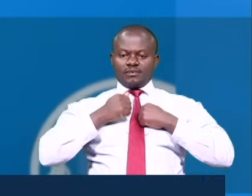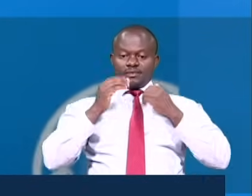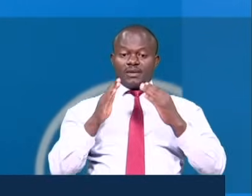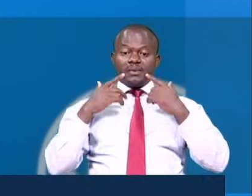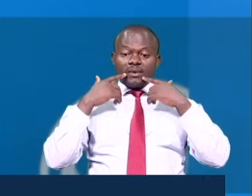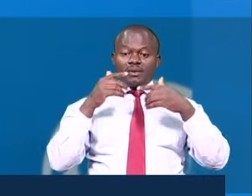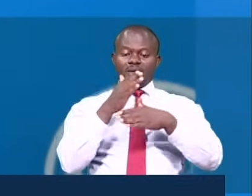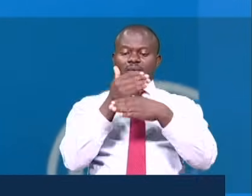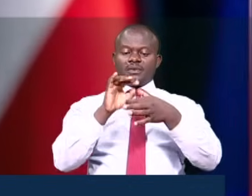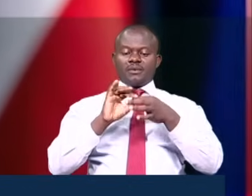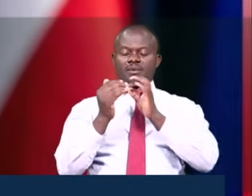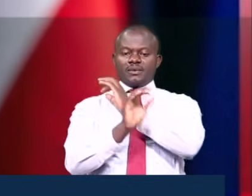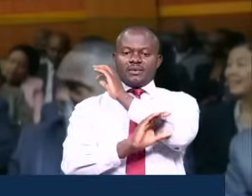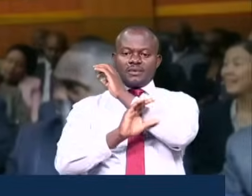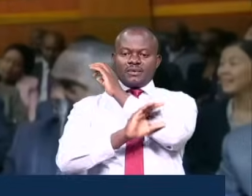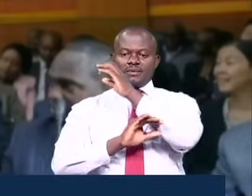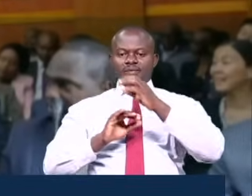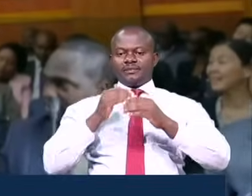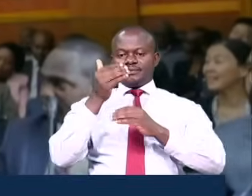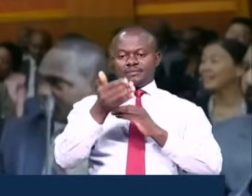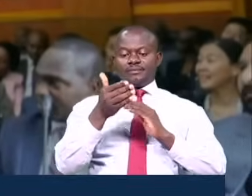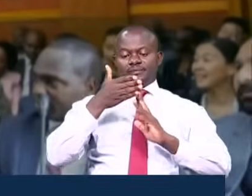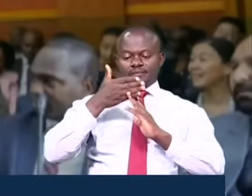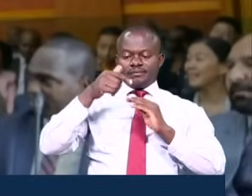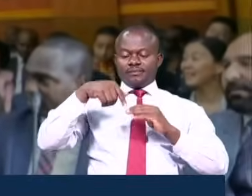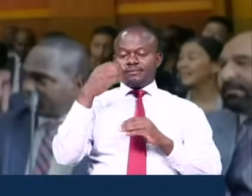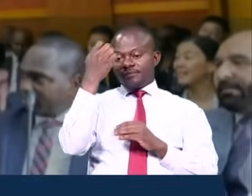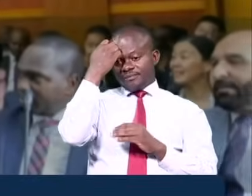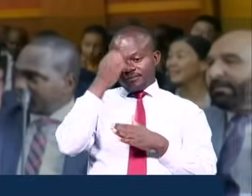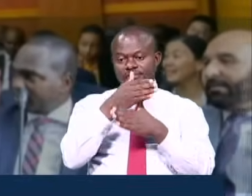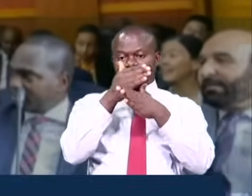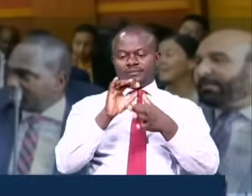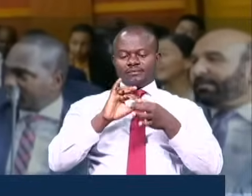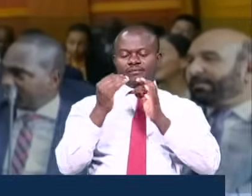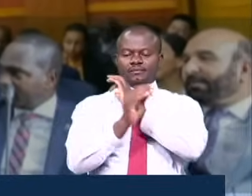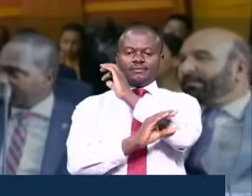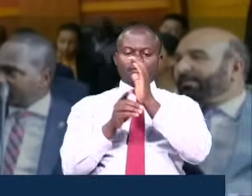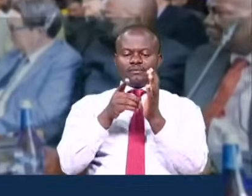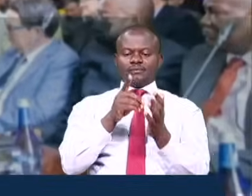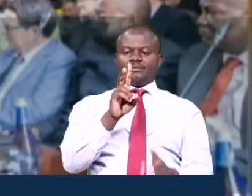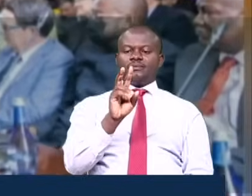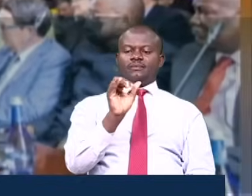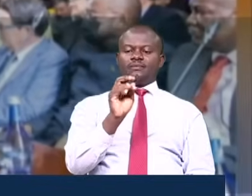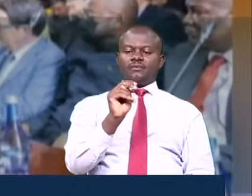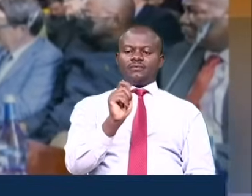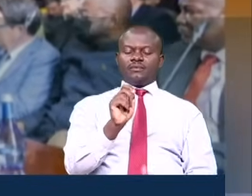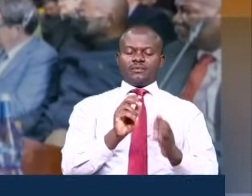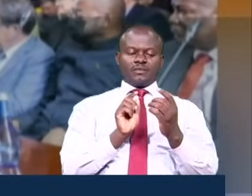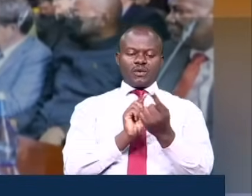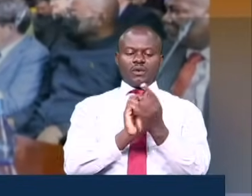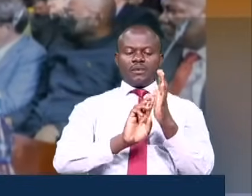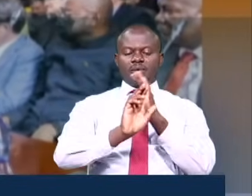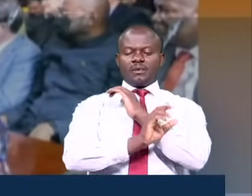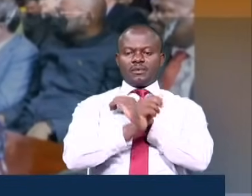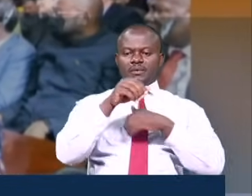na Minisiteri y'Ububanyi n'Amahanga y'u Rwanda nyuma yuko hagati muri iki cyumweru Minisitiri w'Ububanyi n'Amahanga Dr. Vincent Biruta ahuye n'abahagarariye ibihugu byabo mu